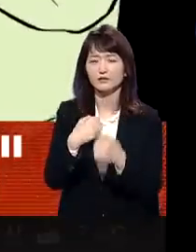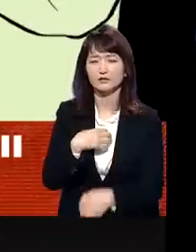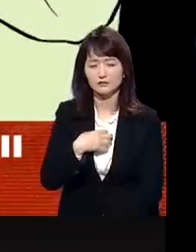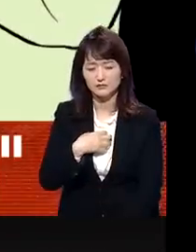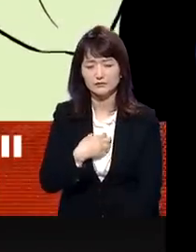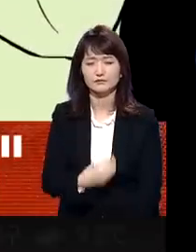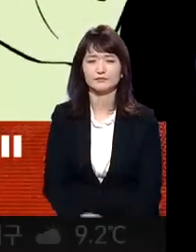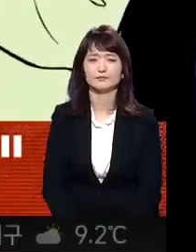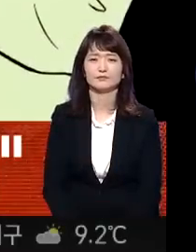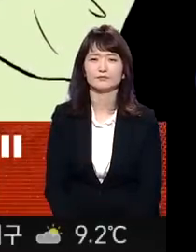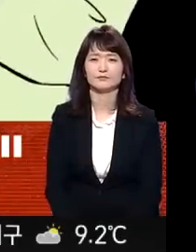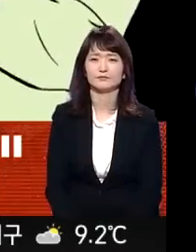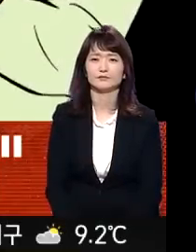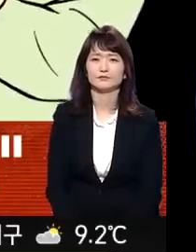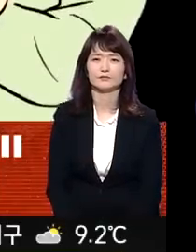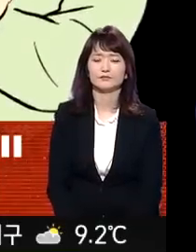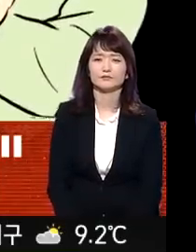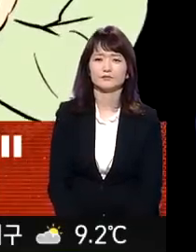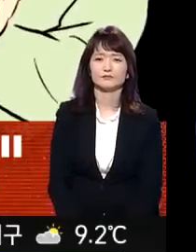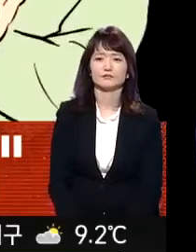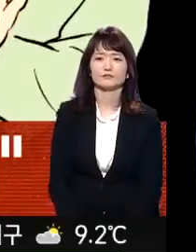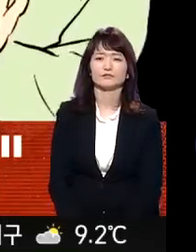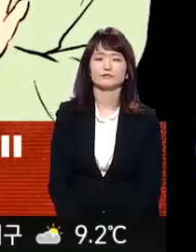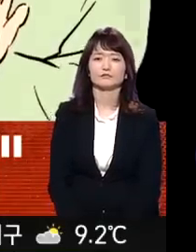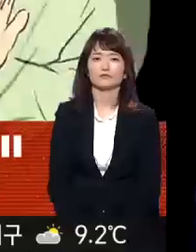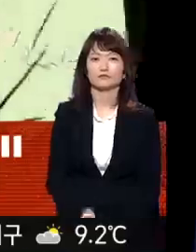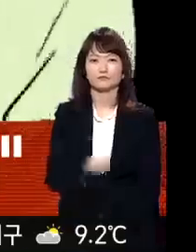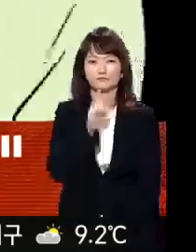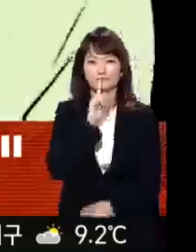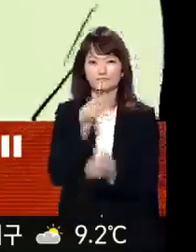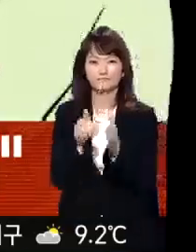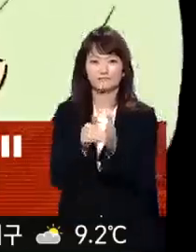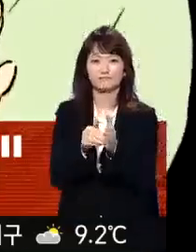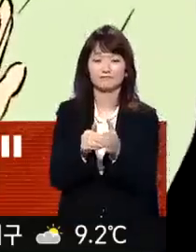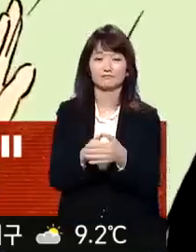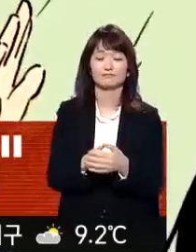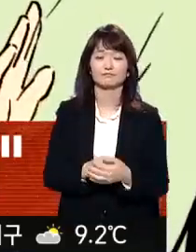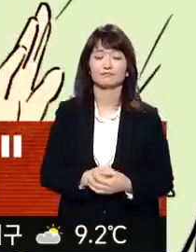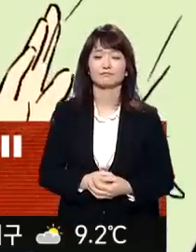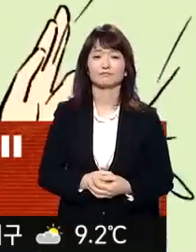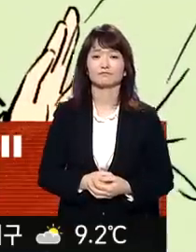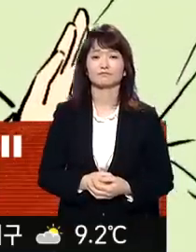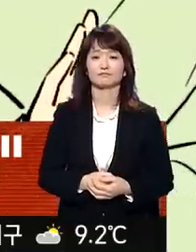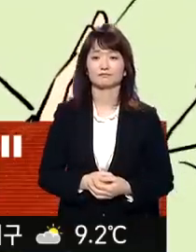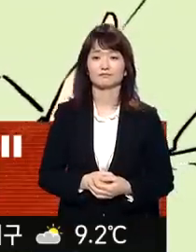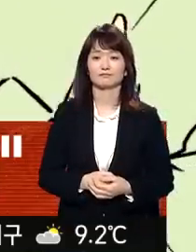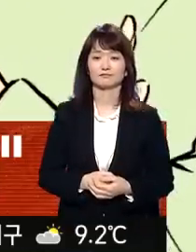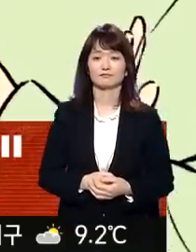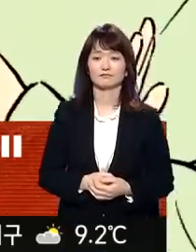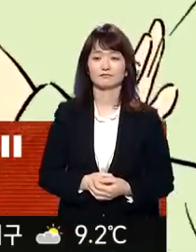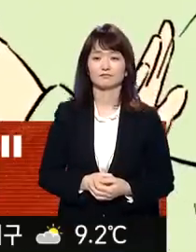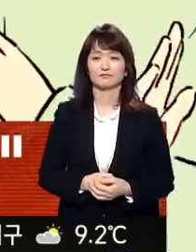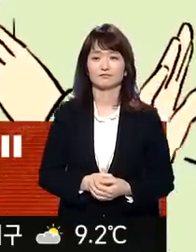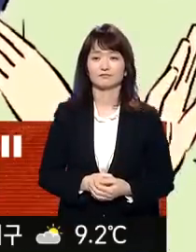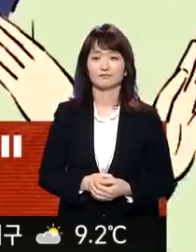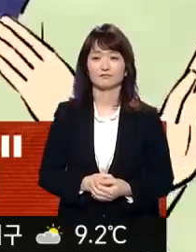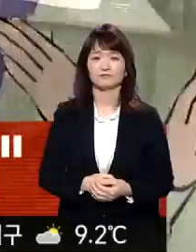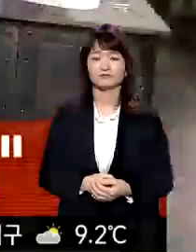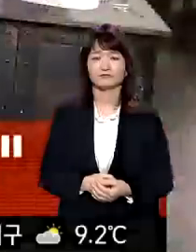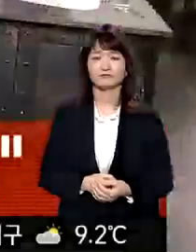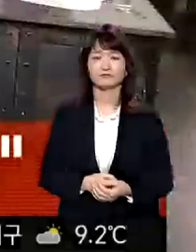예. 말씀 다 하셨어요? 했어요. 예. 자, 이 기자. 그러면은 이제 더 이상 저